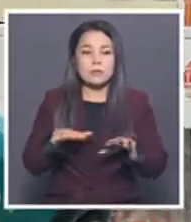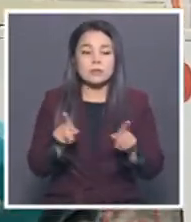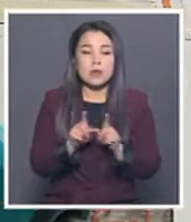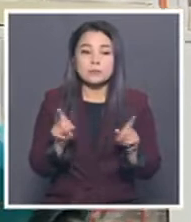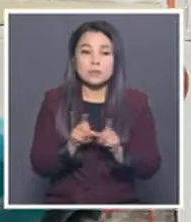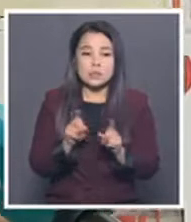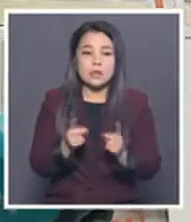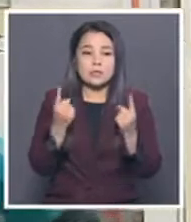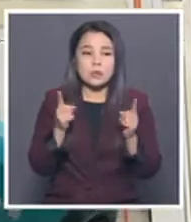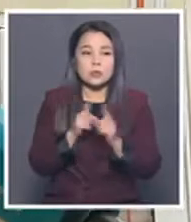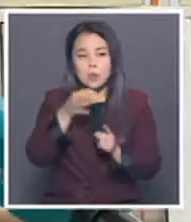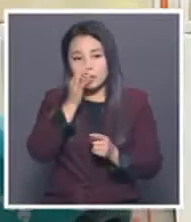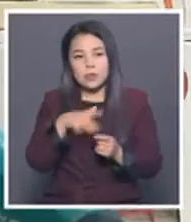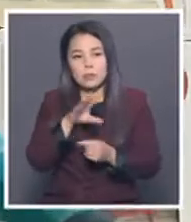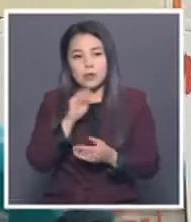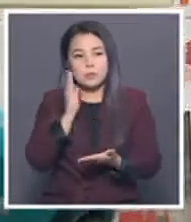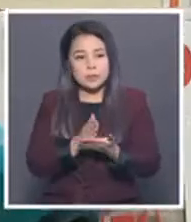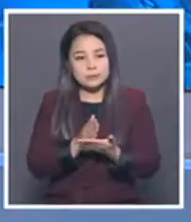Сондықтан тәжірибе бар.